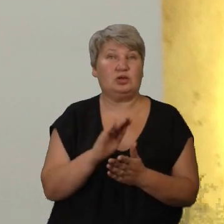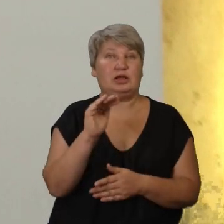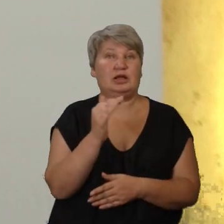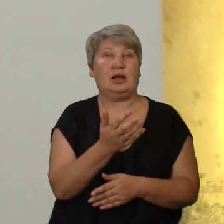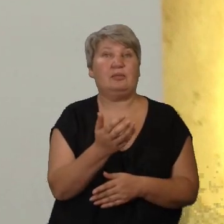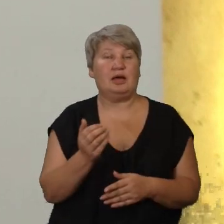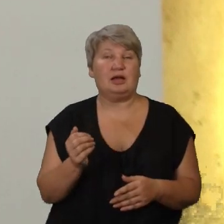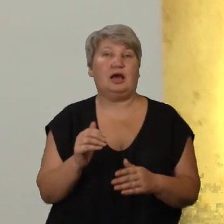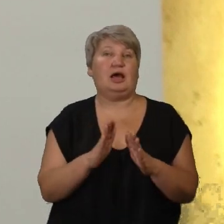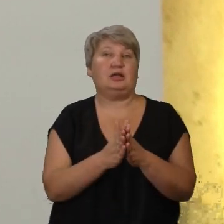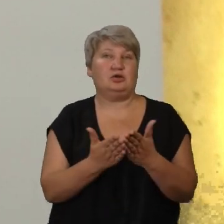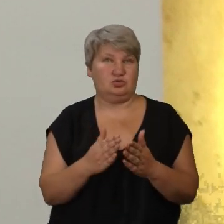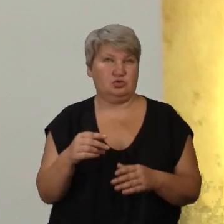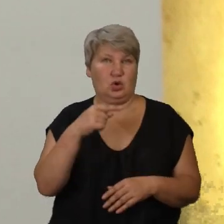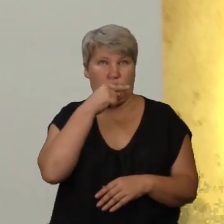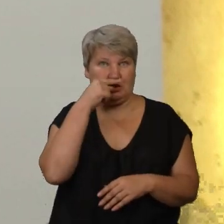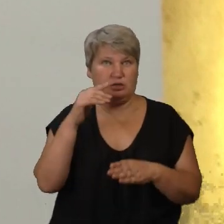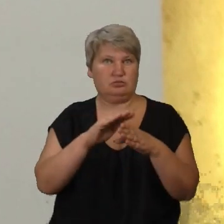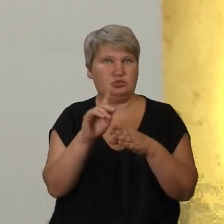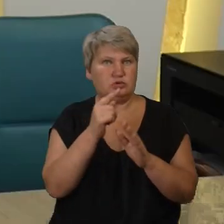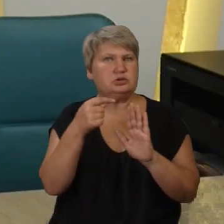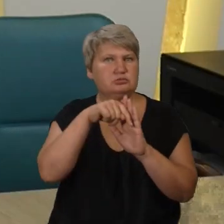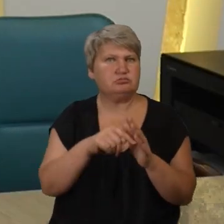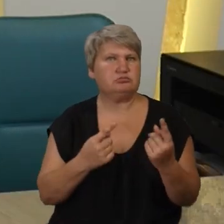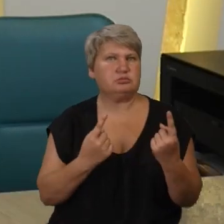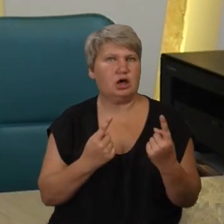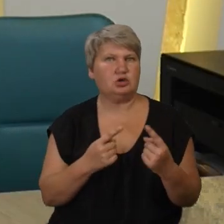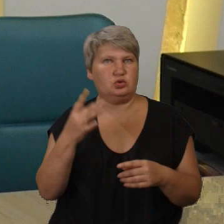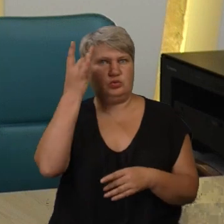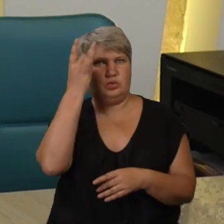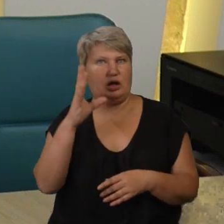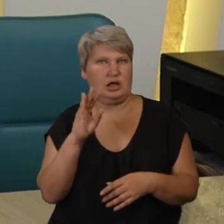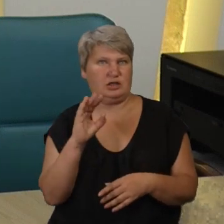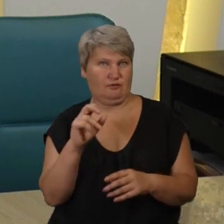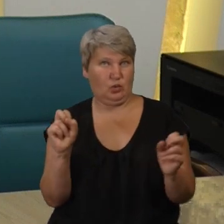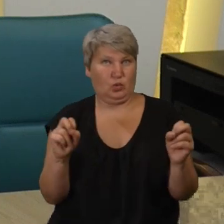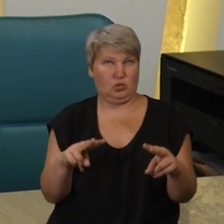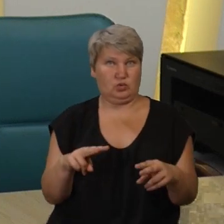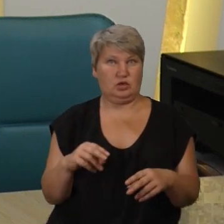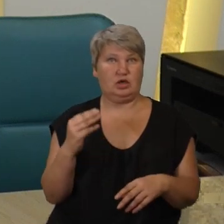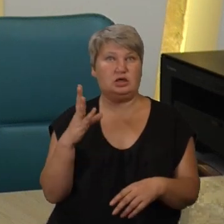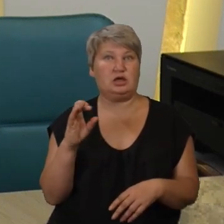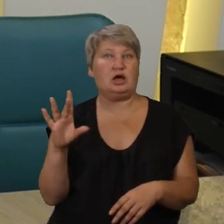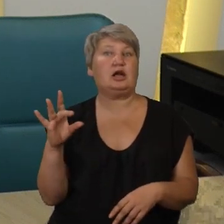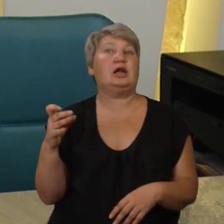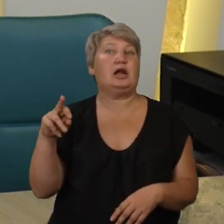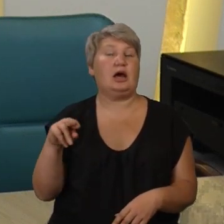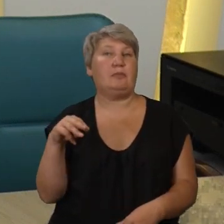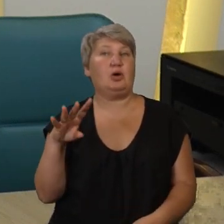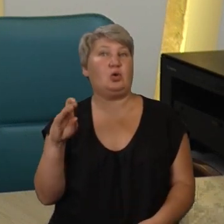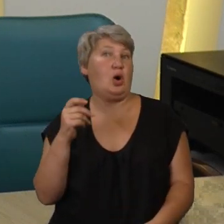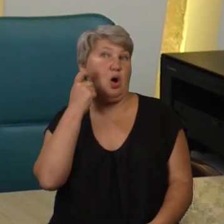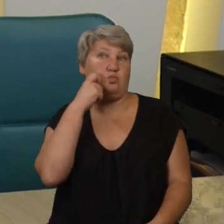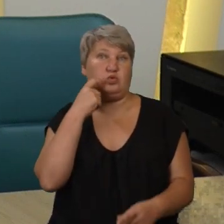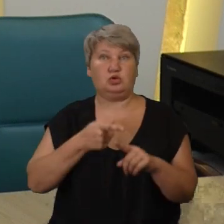російське прізвище щось значить що Російська культура що значить що Афанасьєв круче Шарля Перро а Пушкін - це